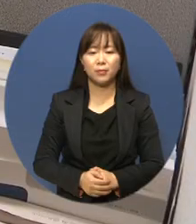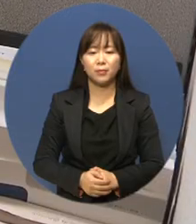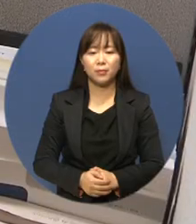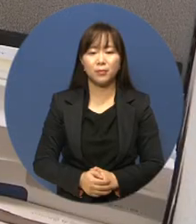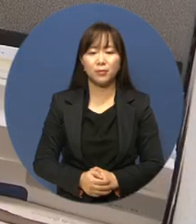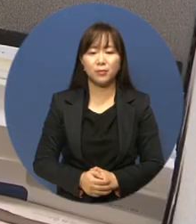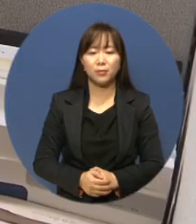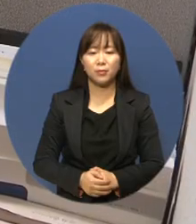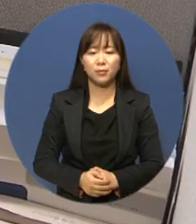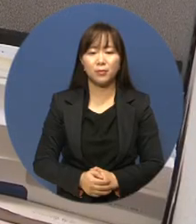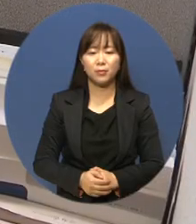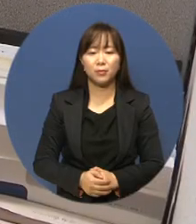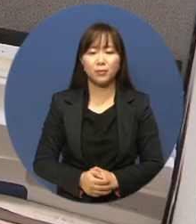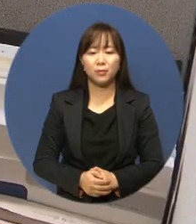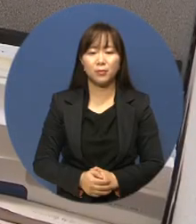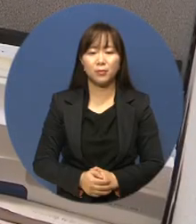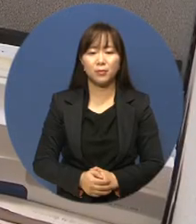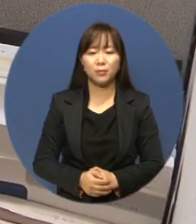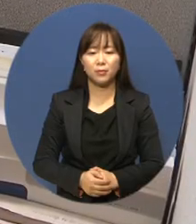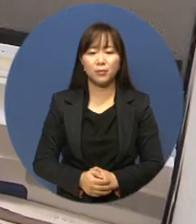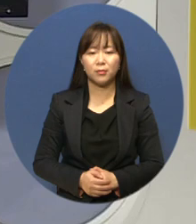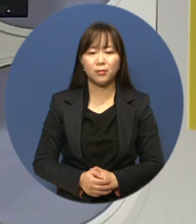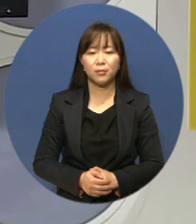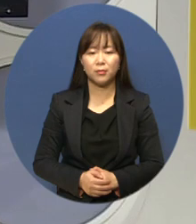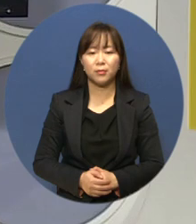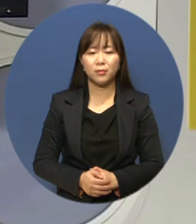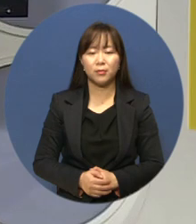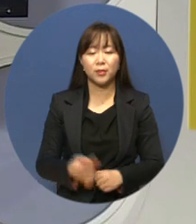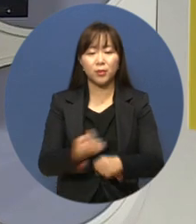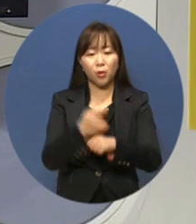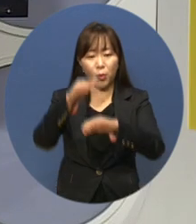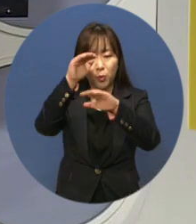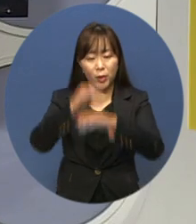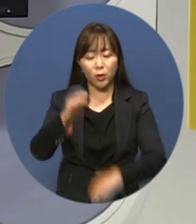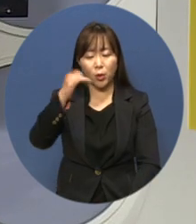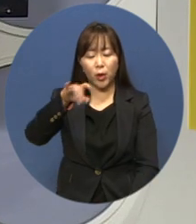복지TV 전북방송 최정은이었습니다. 이 밖에